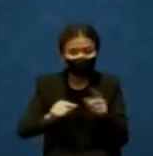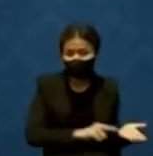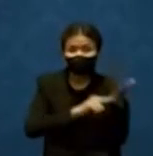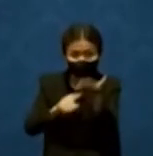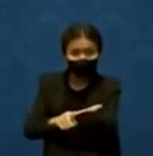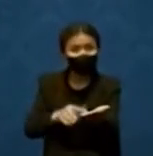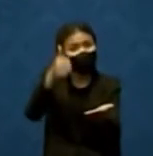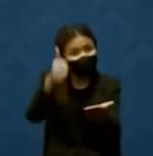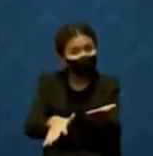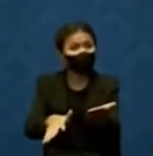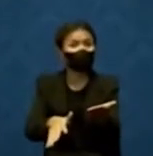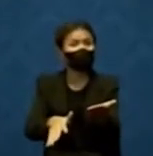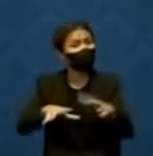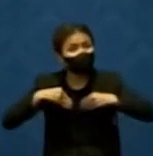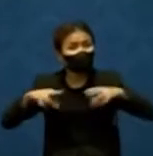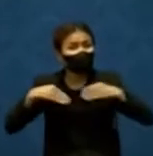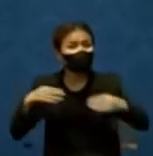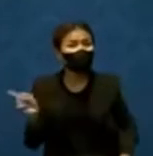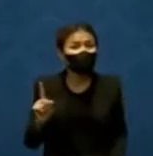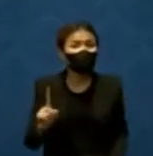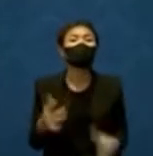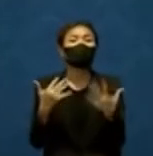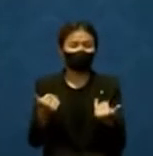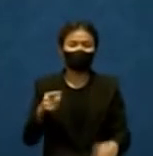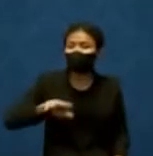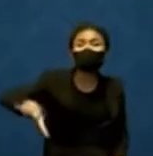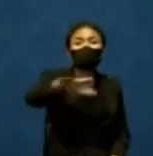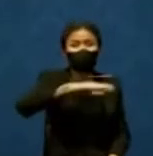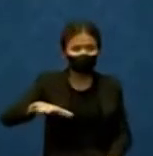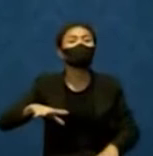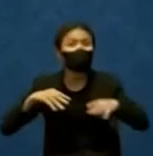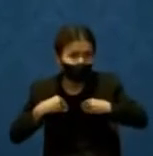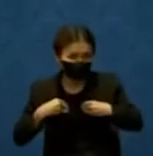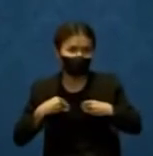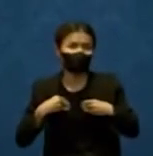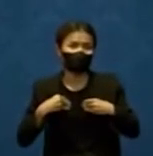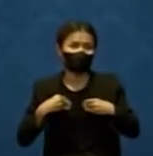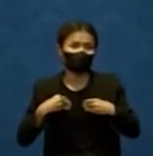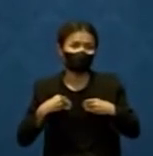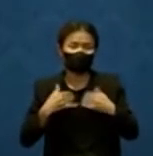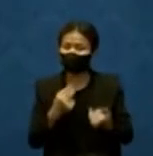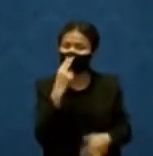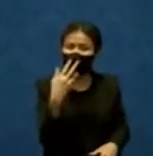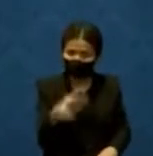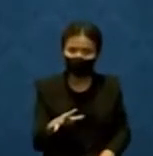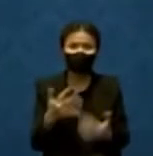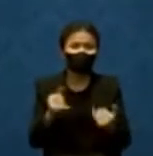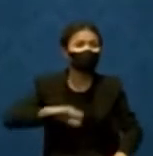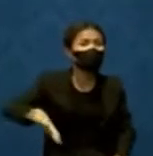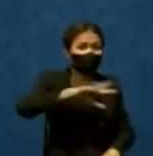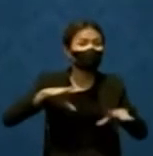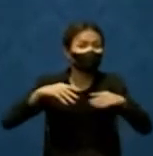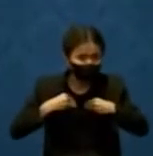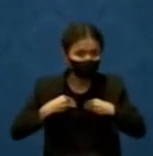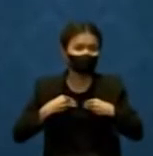รัฐสภานะครับก็ออกแถลงการณ์และก็จะไปฟ้องไปร้องต่อศาลนะครับว่ามันขัดต่อ